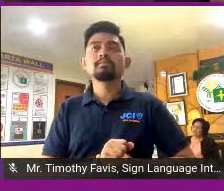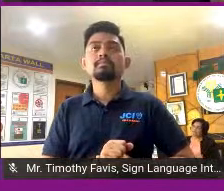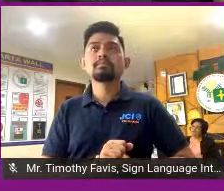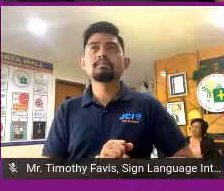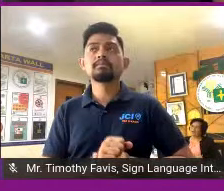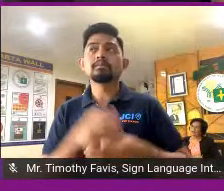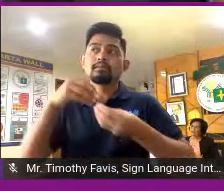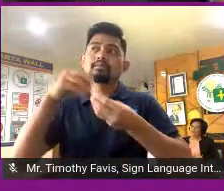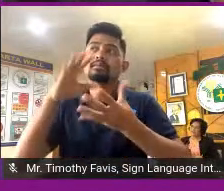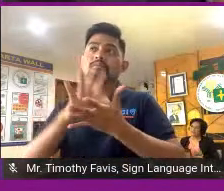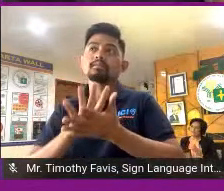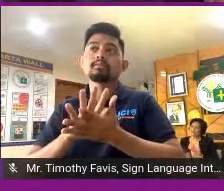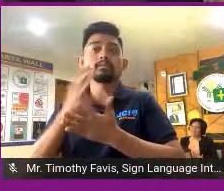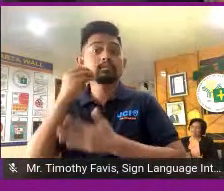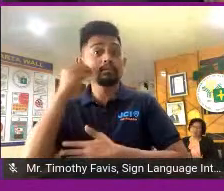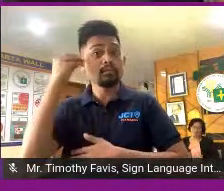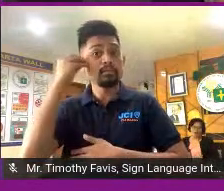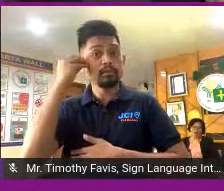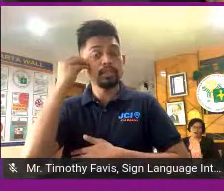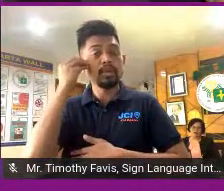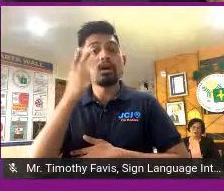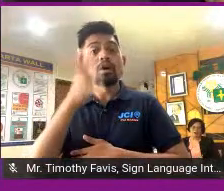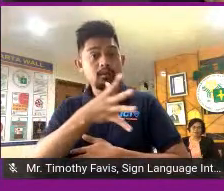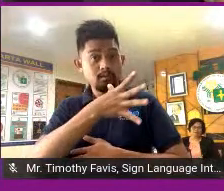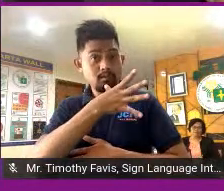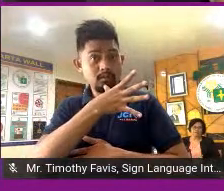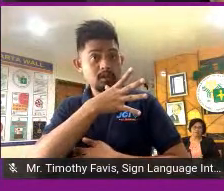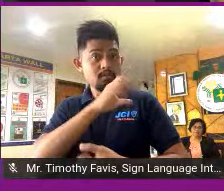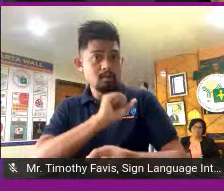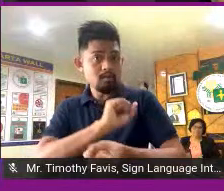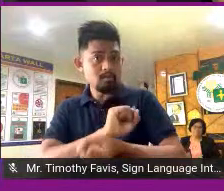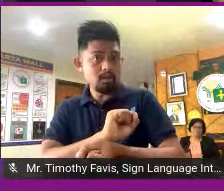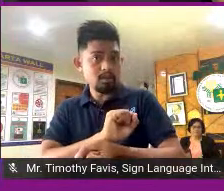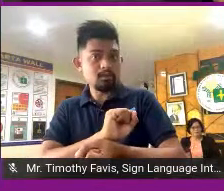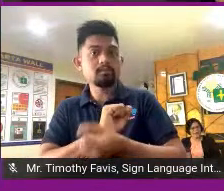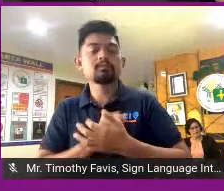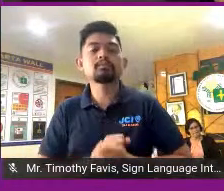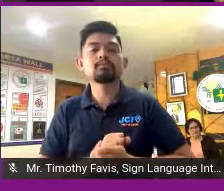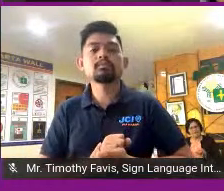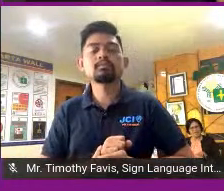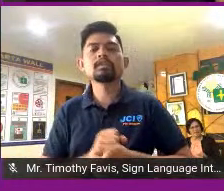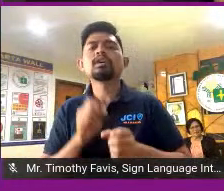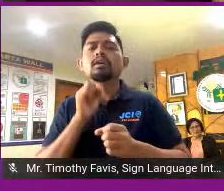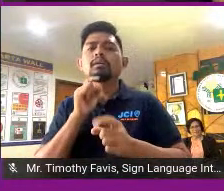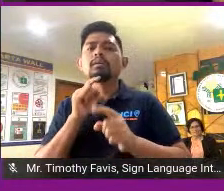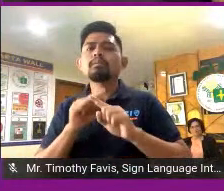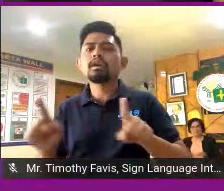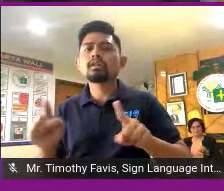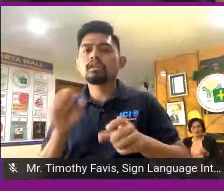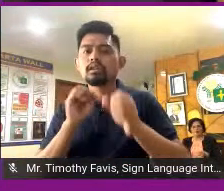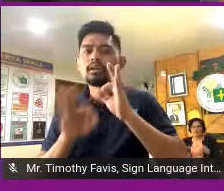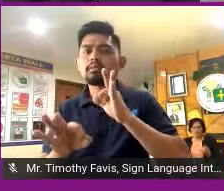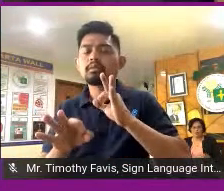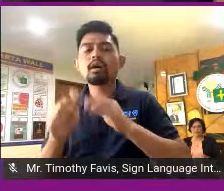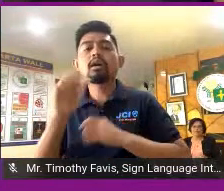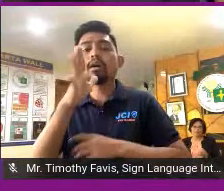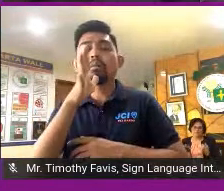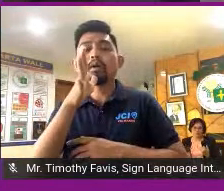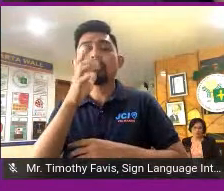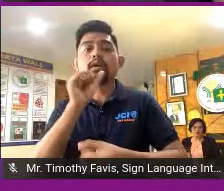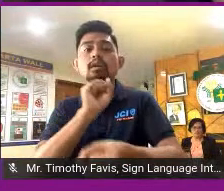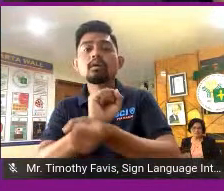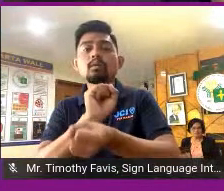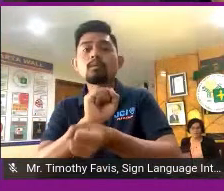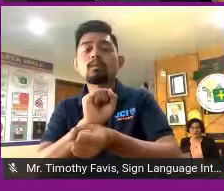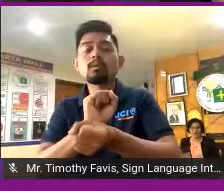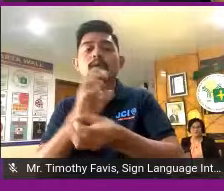Pagbabae sa loob ng bahay, ang nanay ang nagawa. Ano? Pero bakit pag nanay ang nagtatrabaho, nagawa ng lahat